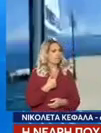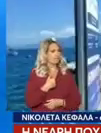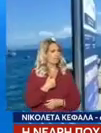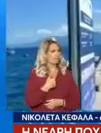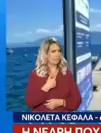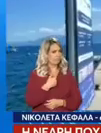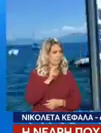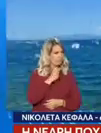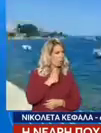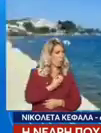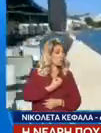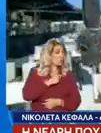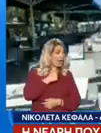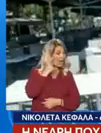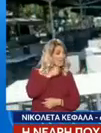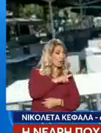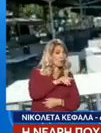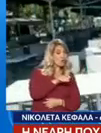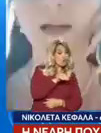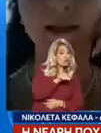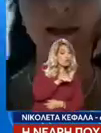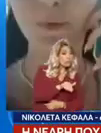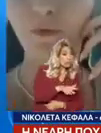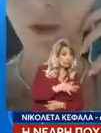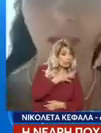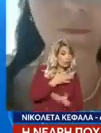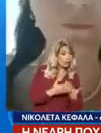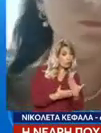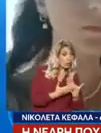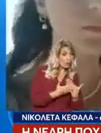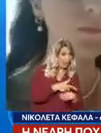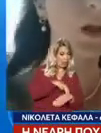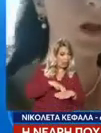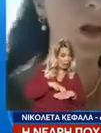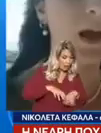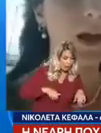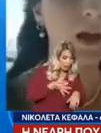τη ρώτησε όταν έφτασε εκεί αν χρειάζεται κάποια βοήθεια.